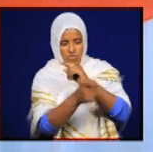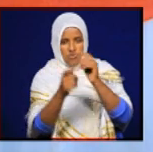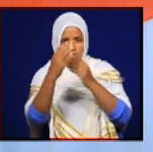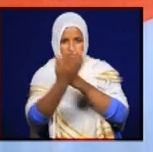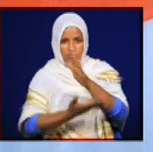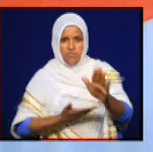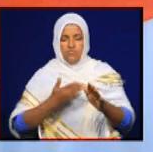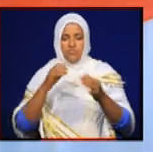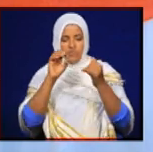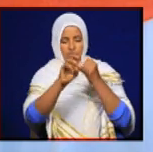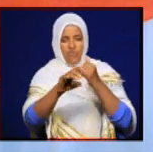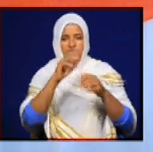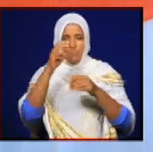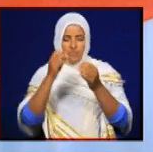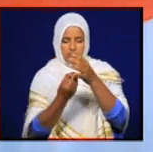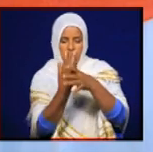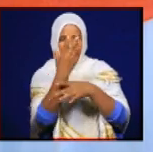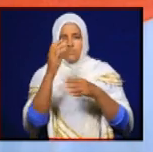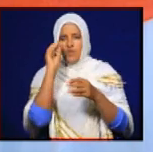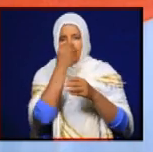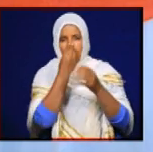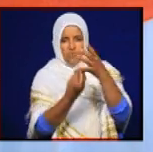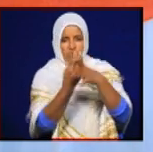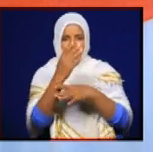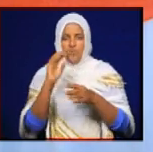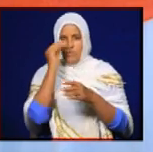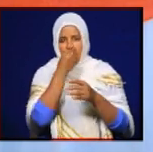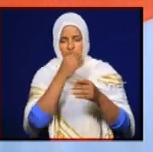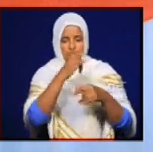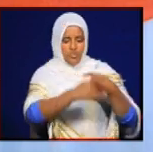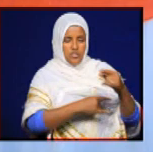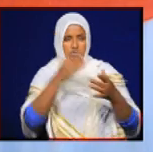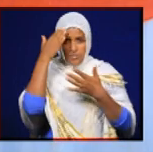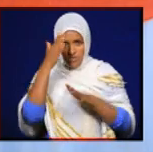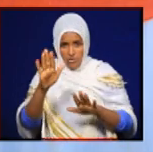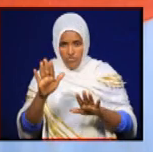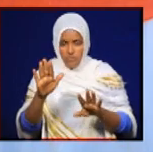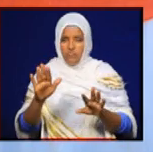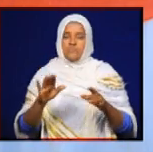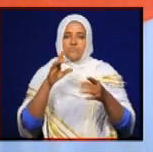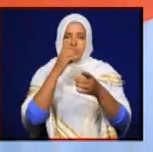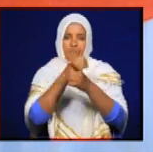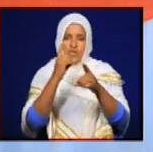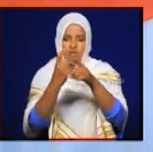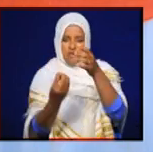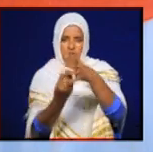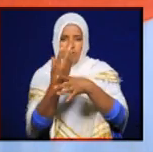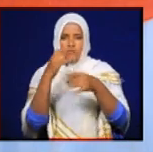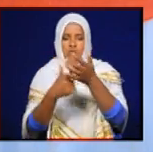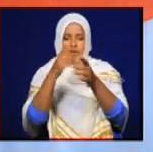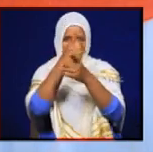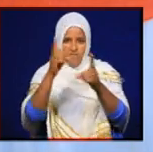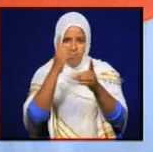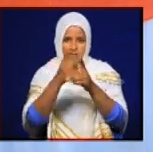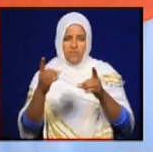የዘራውን አጭዷል ጫፉ ዓለም ደሞ አበባን አፍርቷል አበባው ዘር ሳያውቅ ፍሬን አበርክቷል ያ